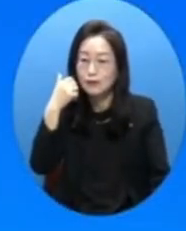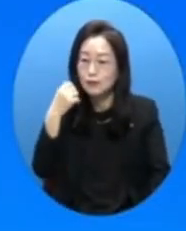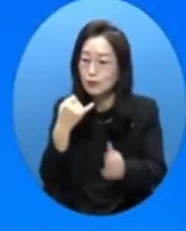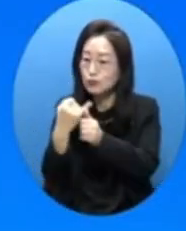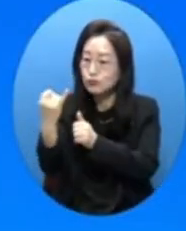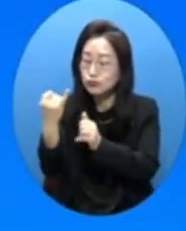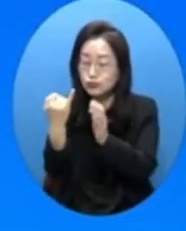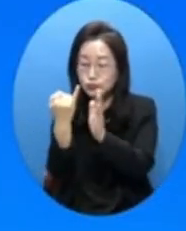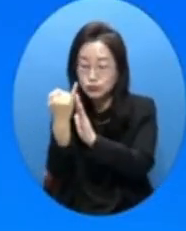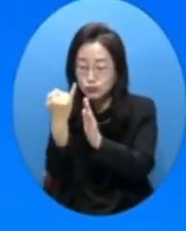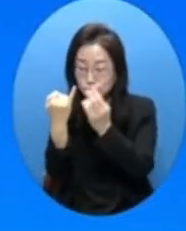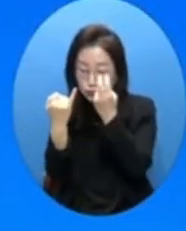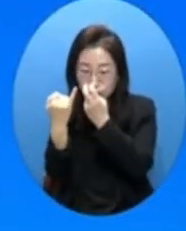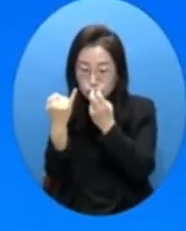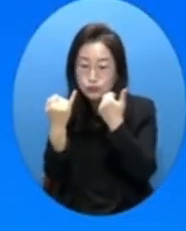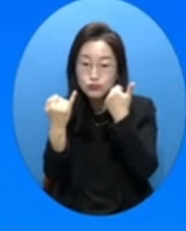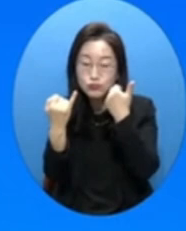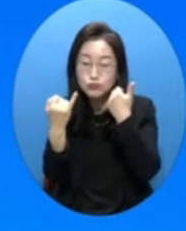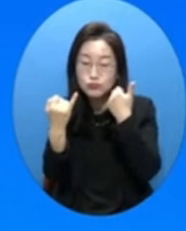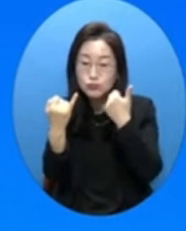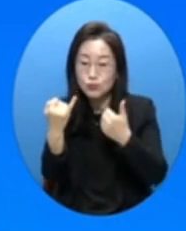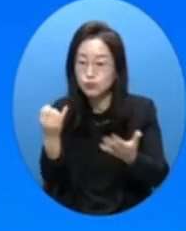부인을 돌봐줄 수가 없고 그래서